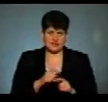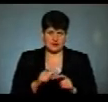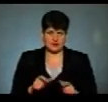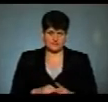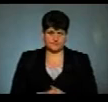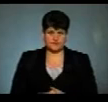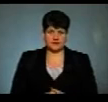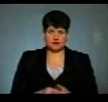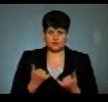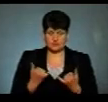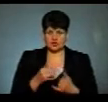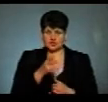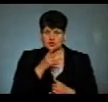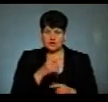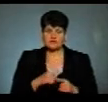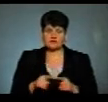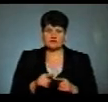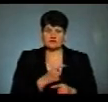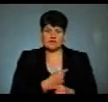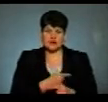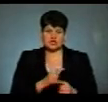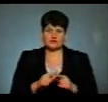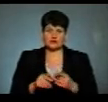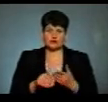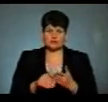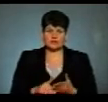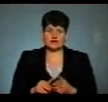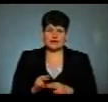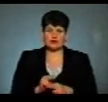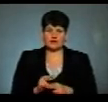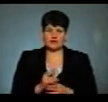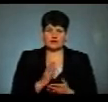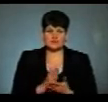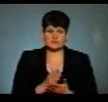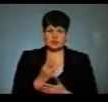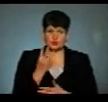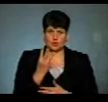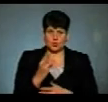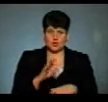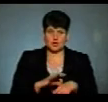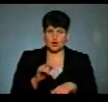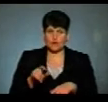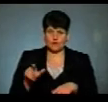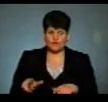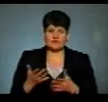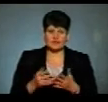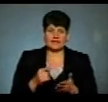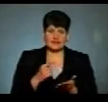Ну, в даний час в лікарні швидкої допомоги в інфекційному відділенні на лікуванні перебуває троє хворих, у яких